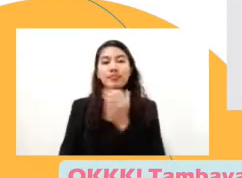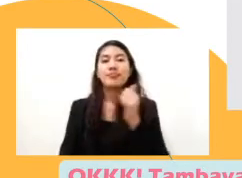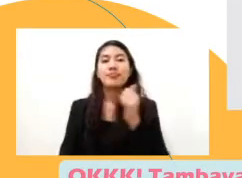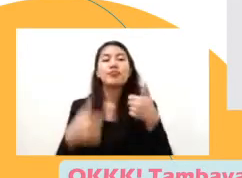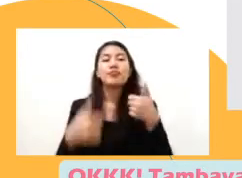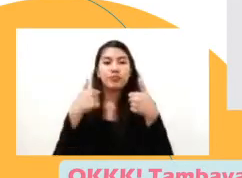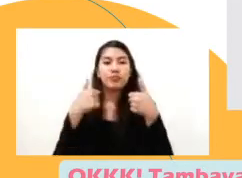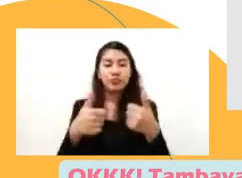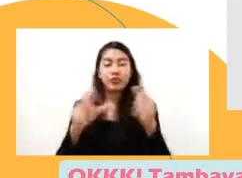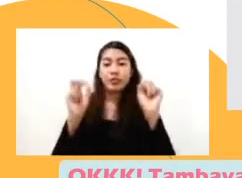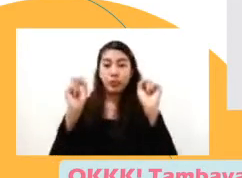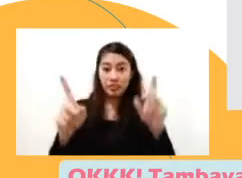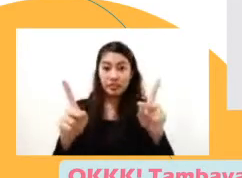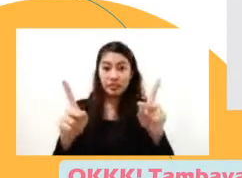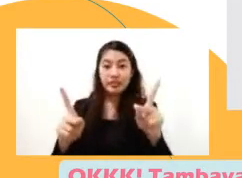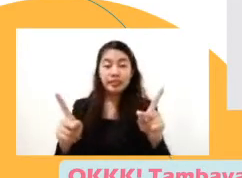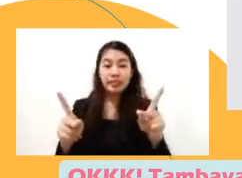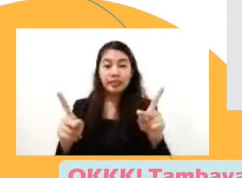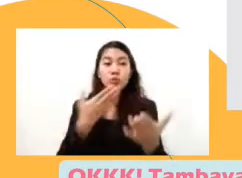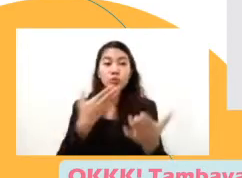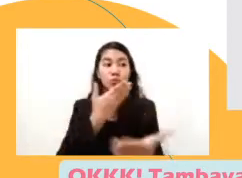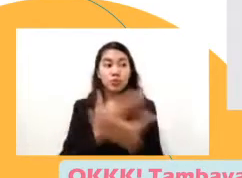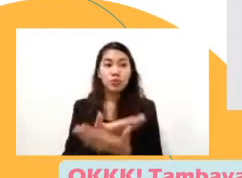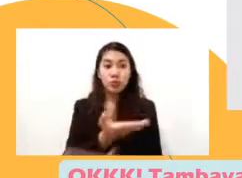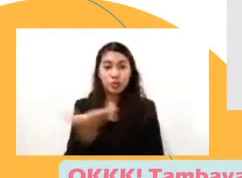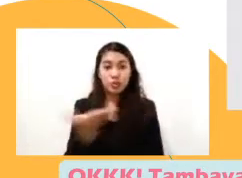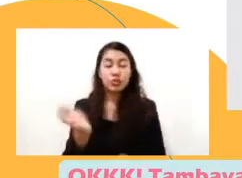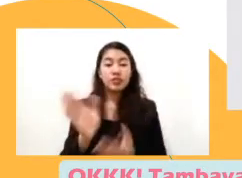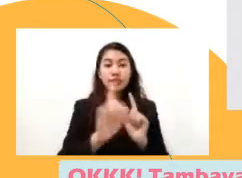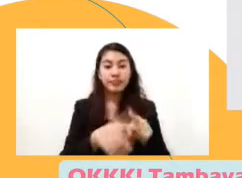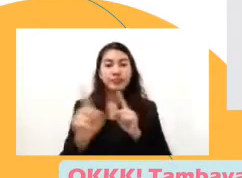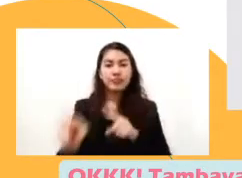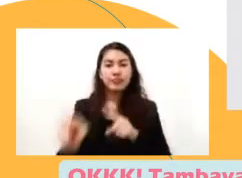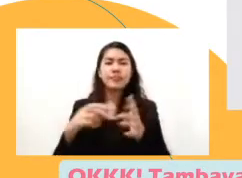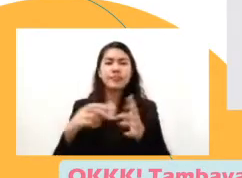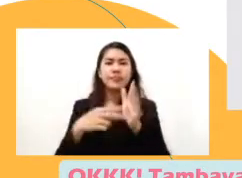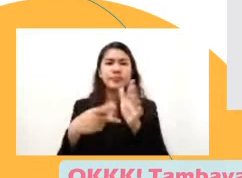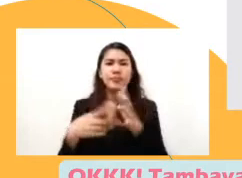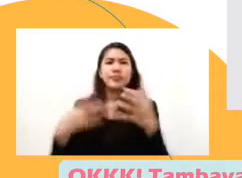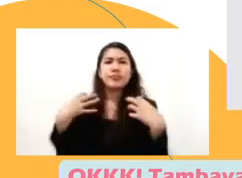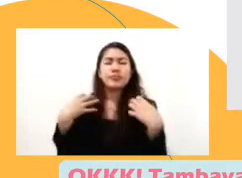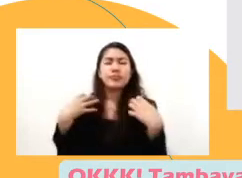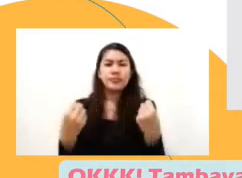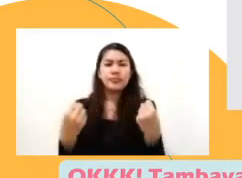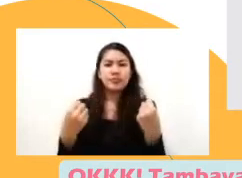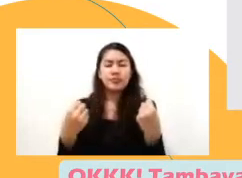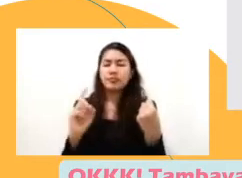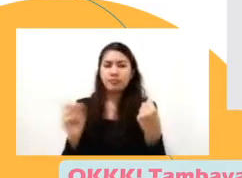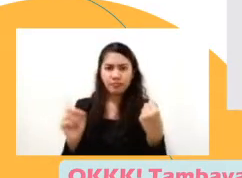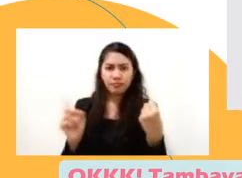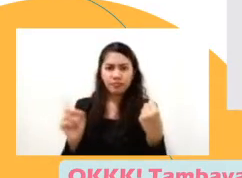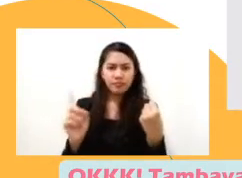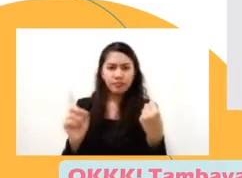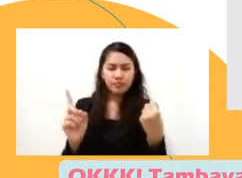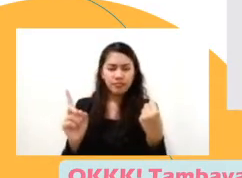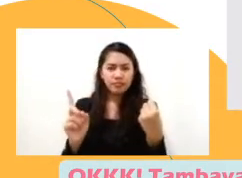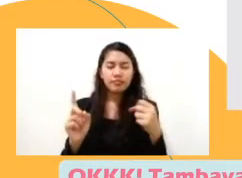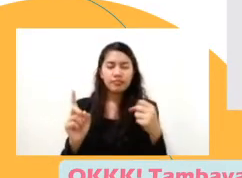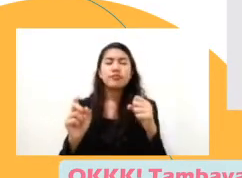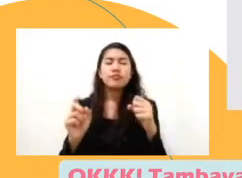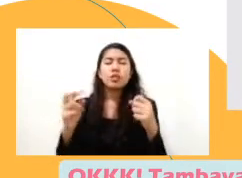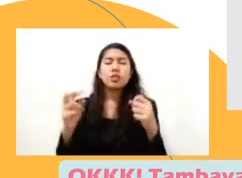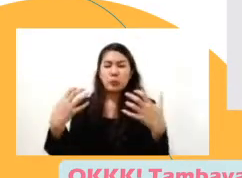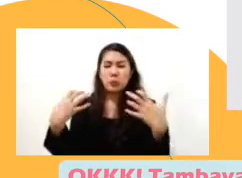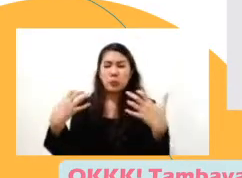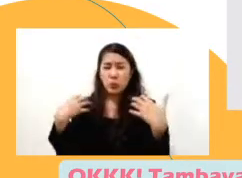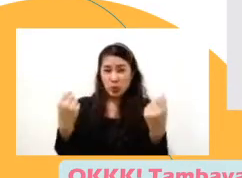okay, so magaling mga katambayers, no? So ang katatagan actually, no, yun yung kakayahan natin na umangkop at